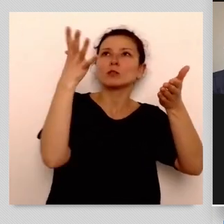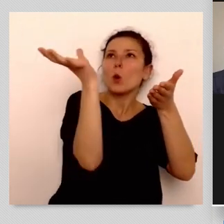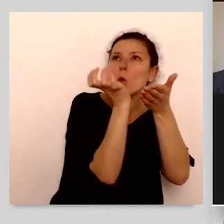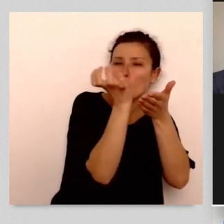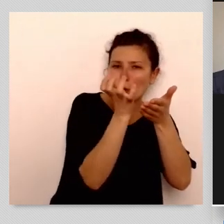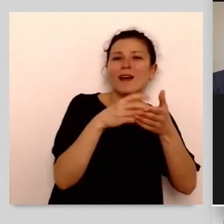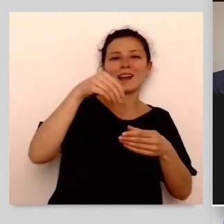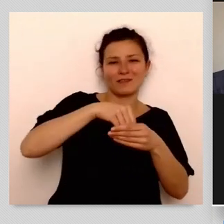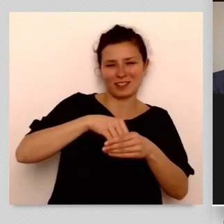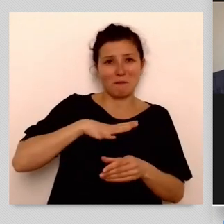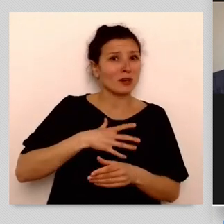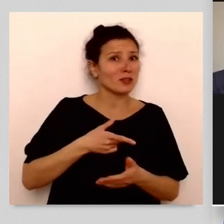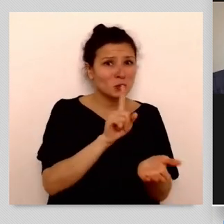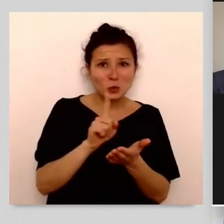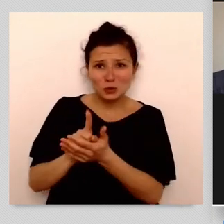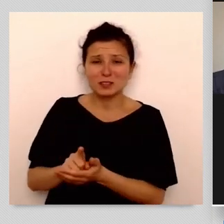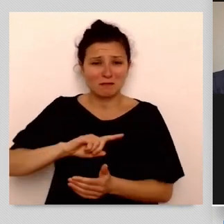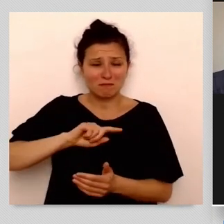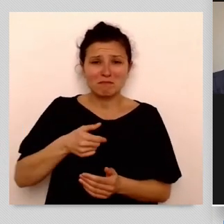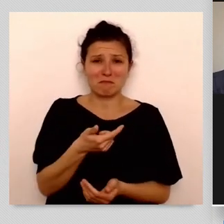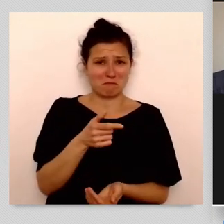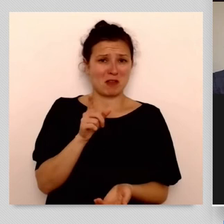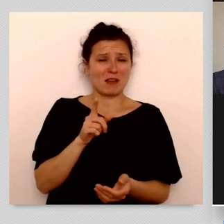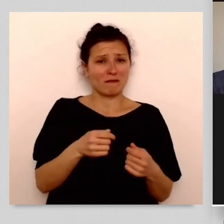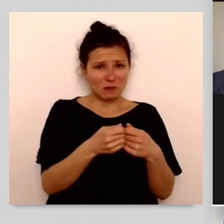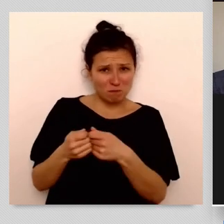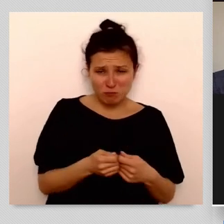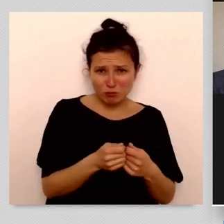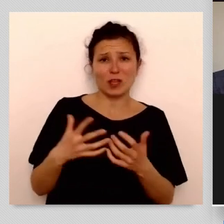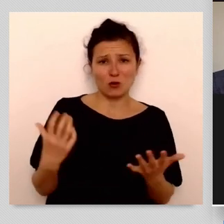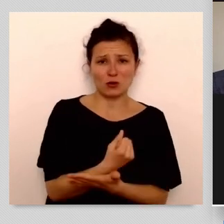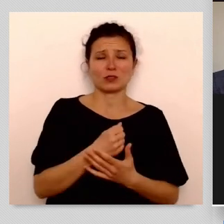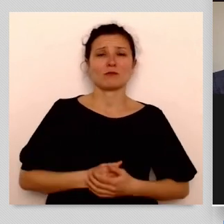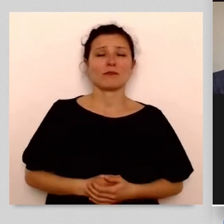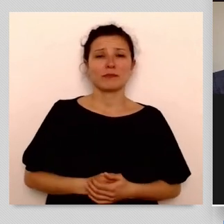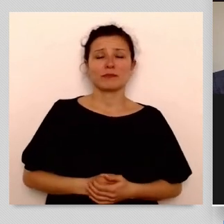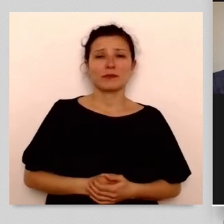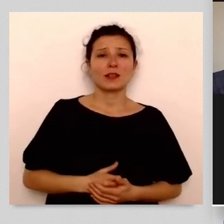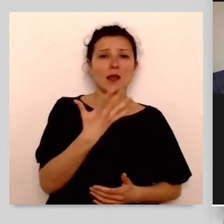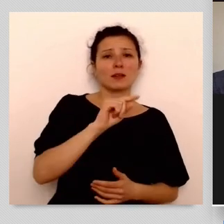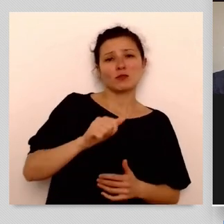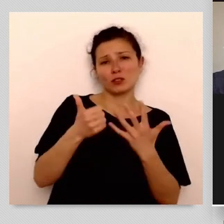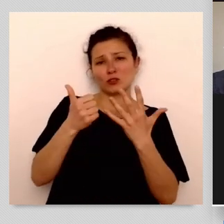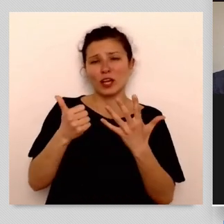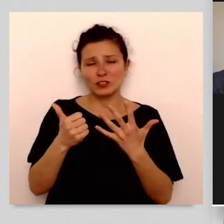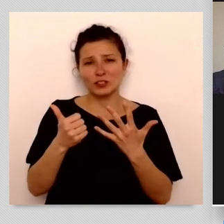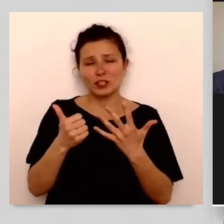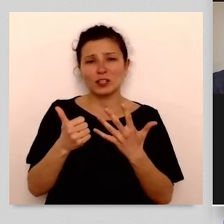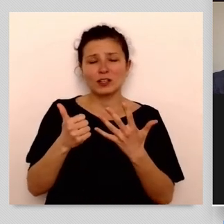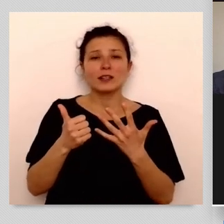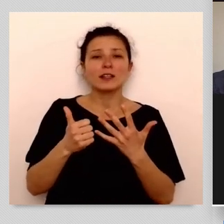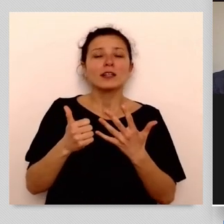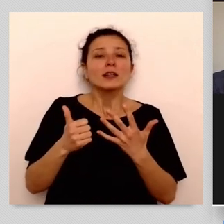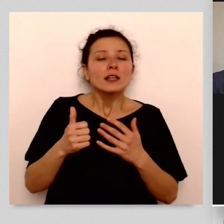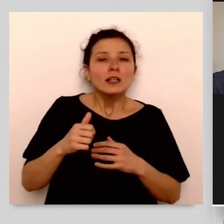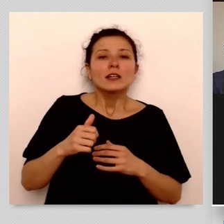to jest sukces, który udało nam się, myślę, wspólnie osiągnąć. Te 5,6 gigawata energii w elektrowni